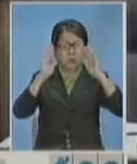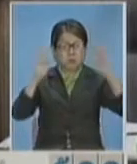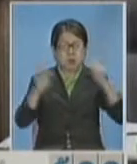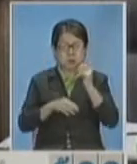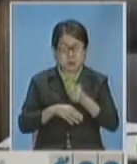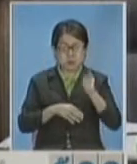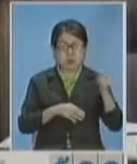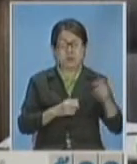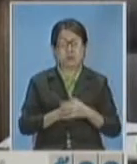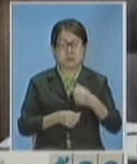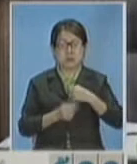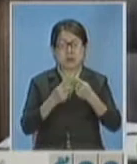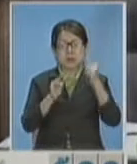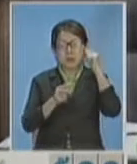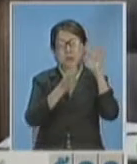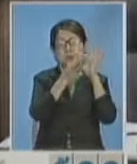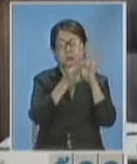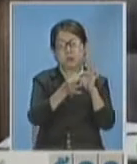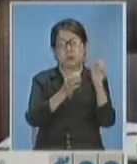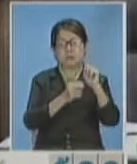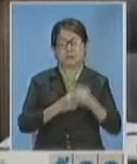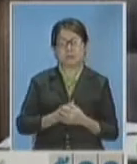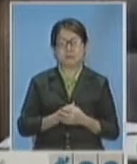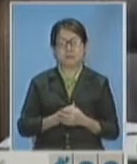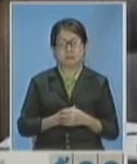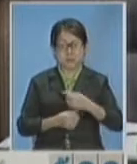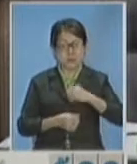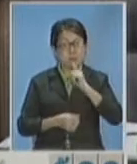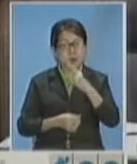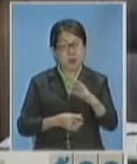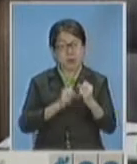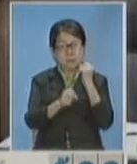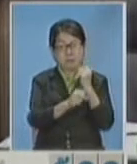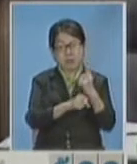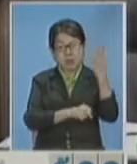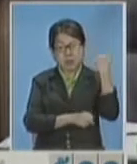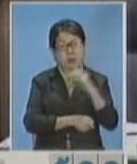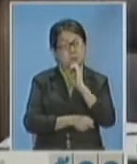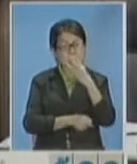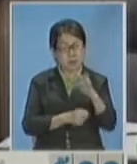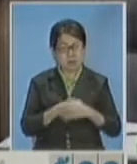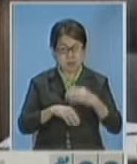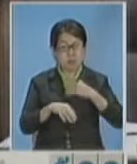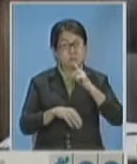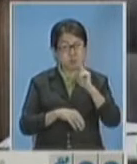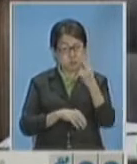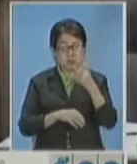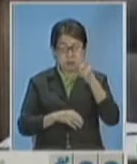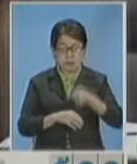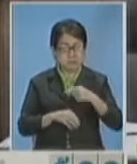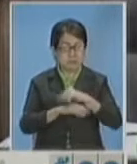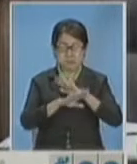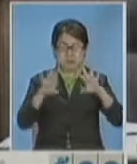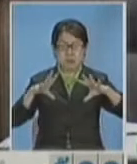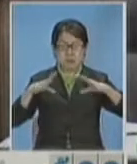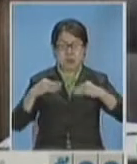ต่ดิฉันมีข้อกังวล นะคะเพราะว่าดิฉันก็พูดตั้งแต่ปีที่แล้วก็จะขอย้ำอีกครั้งหนึ่งดิฉันไม่เห็นด้วยกับการ